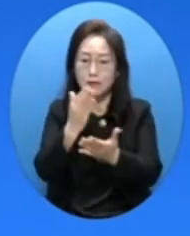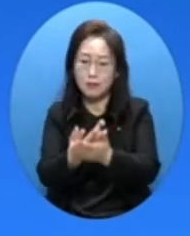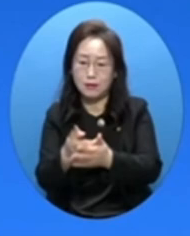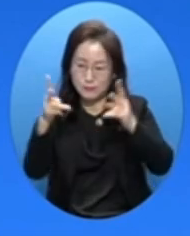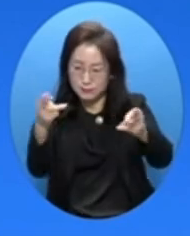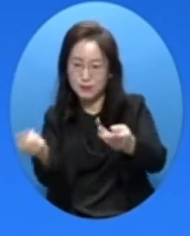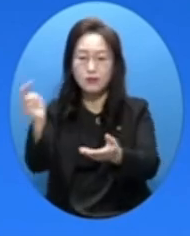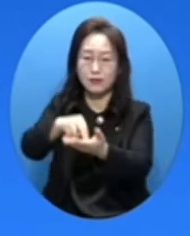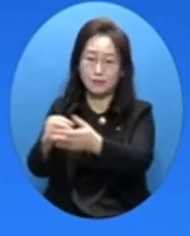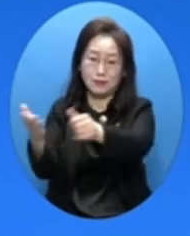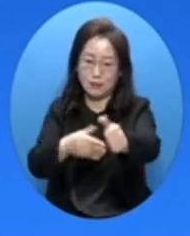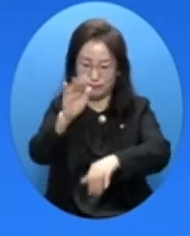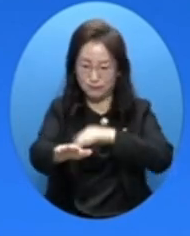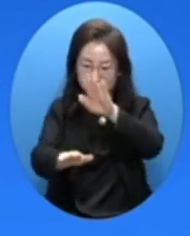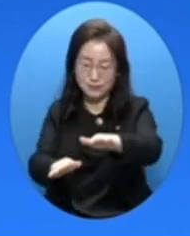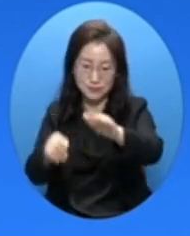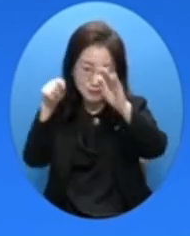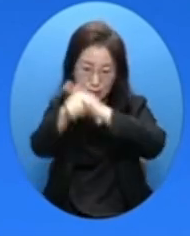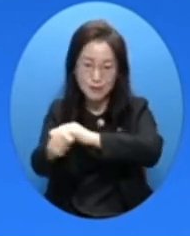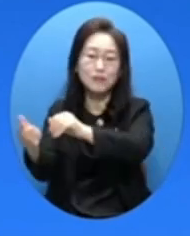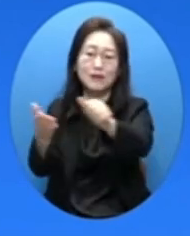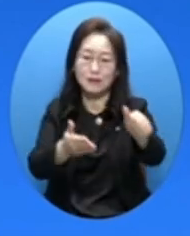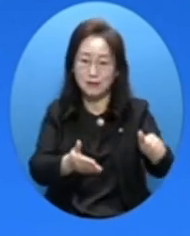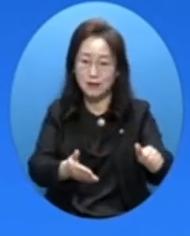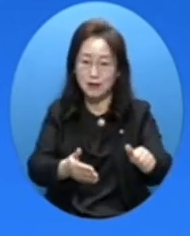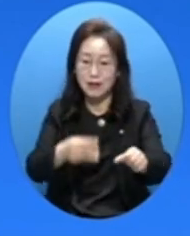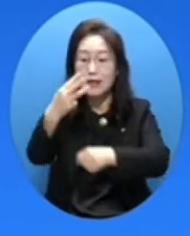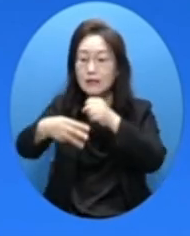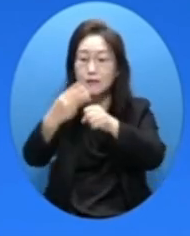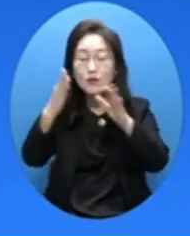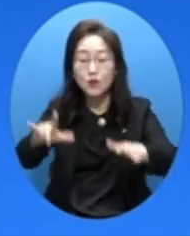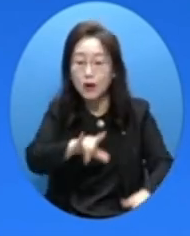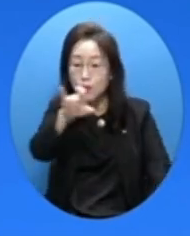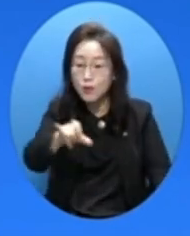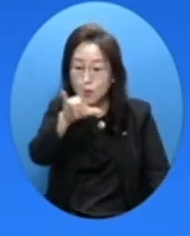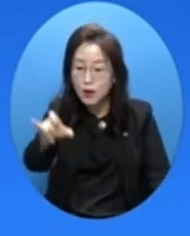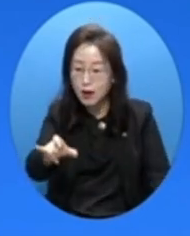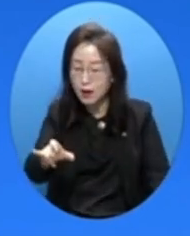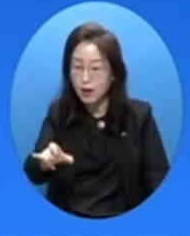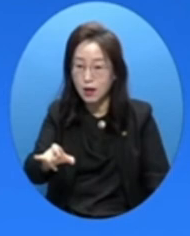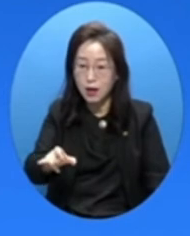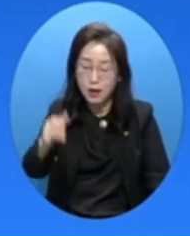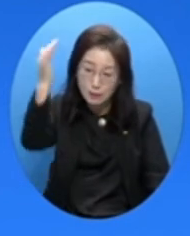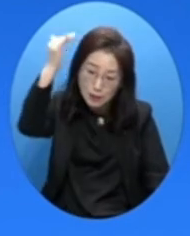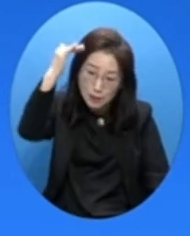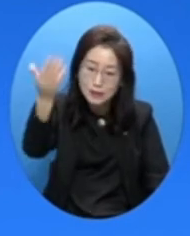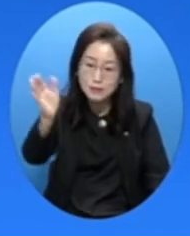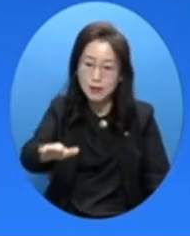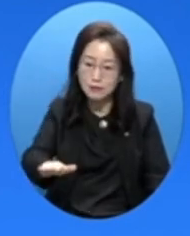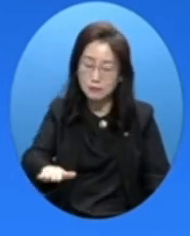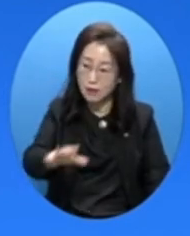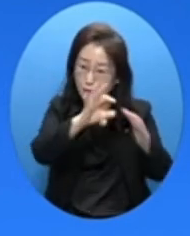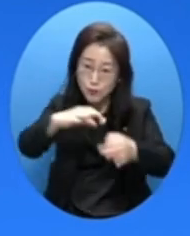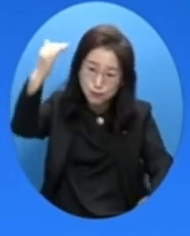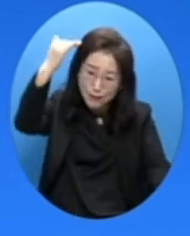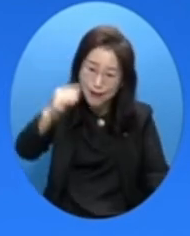일어나십시오. 전진 나가시기 바랍니다. 지난 3년 동안 코로나19가 우리 발목을 붙잡았지만 이제 더 이상 우리를 붙잡을 수